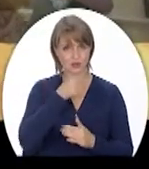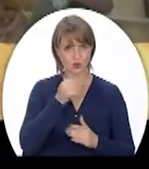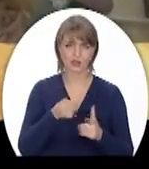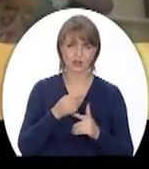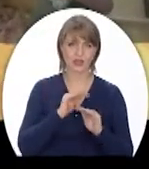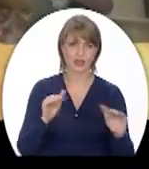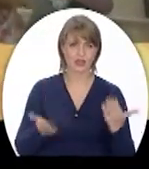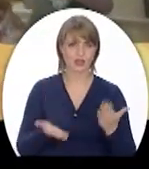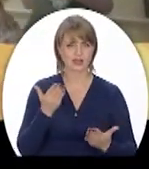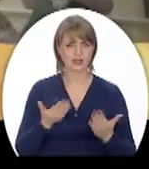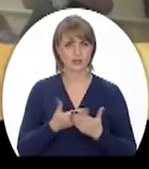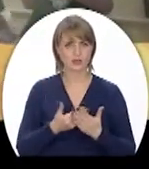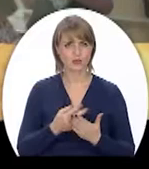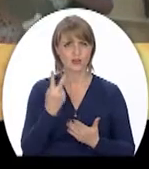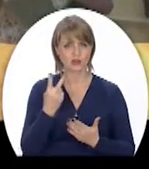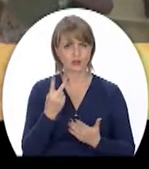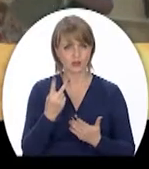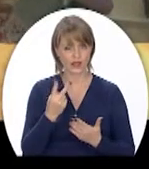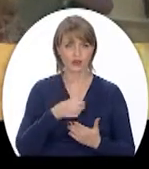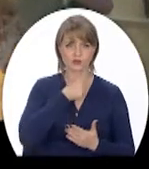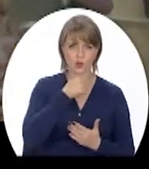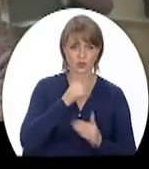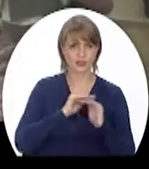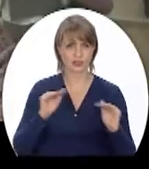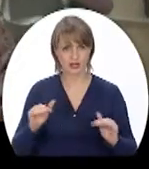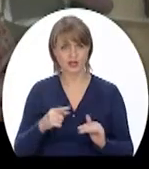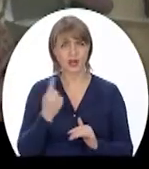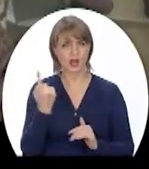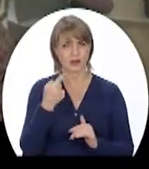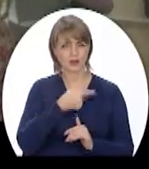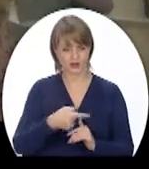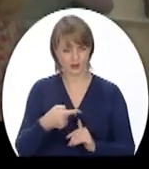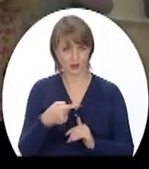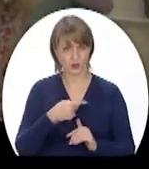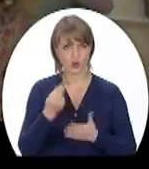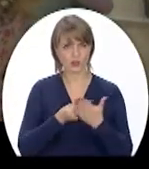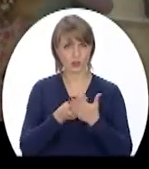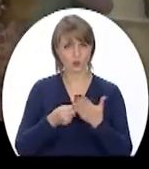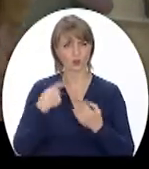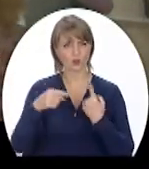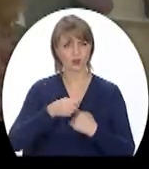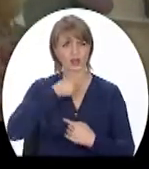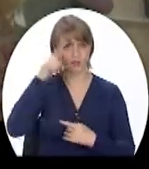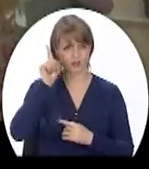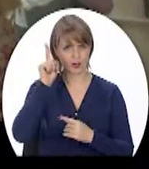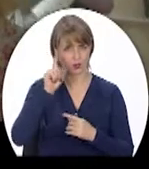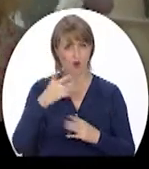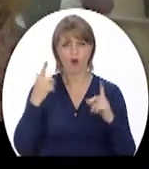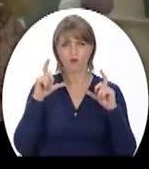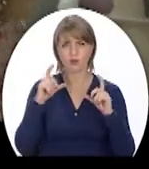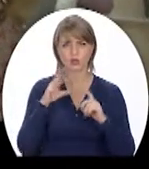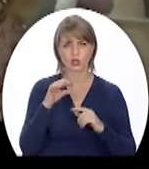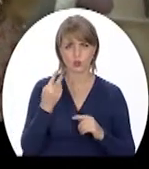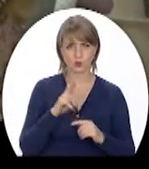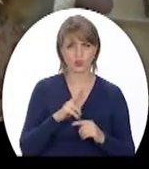Да? Если, допустим, две категории работают взрослые и дети, значит, одни внизу рисуют, другие вверху рисуют. Фотостудия будет